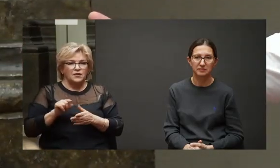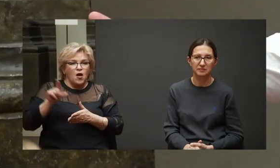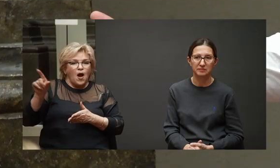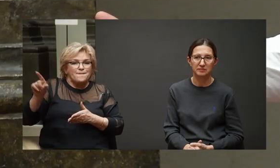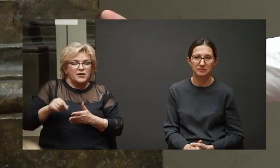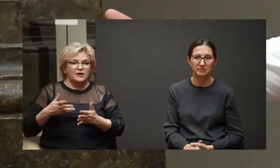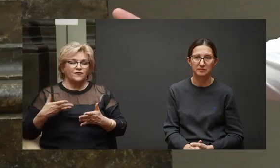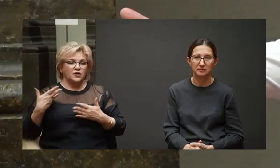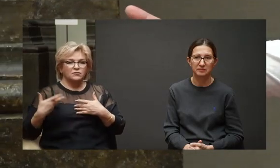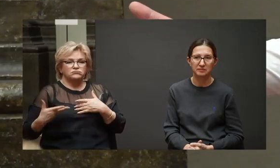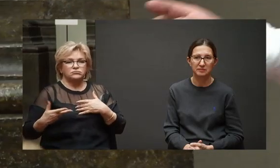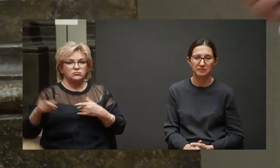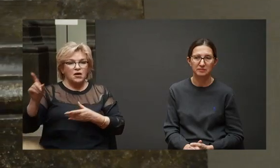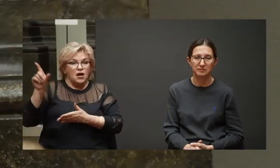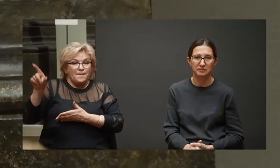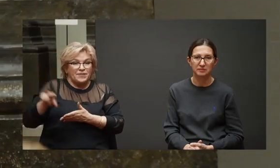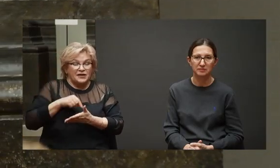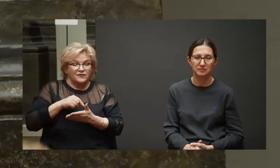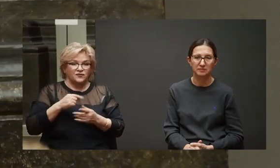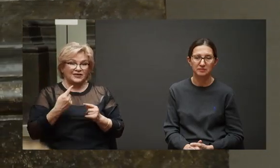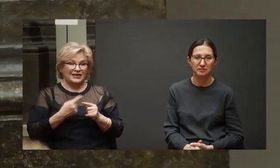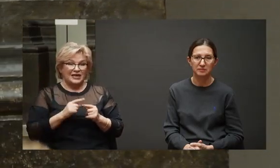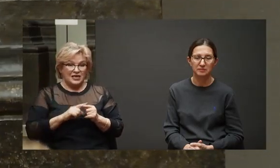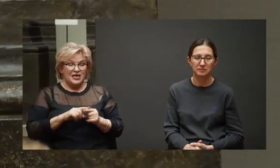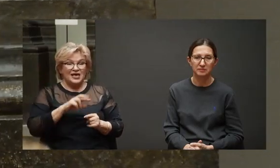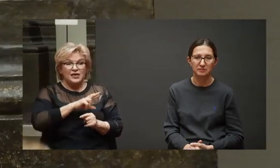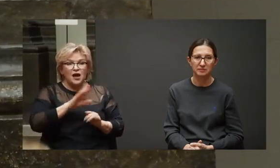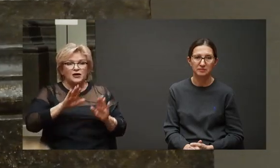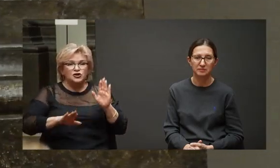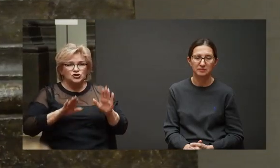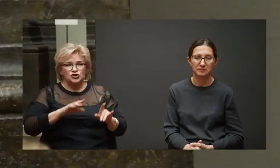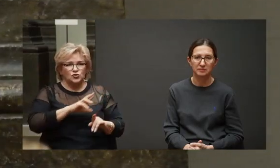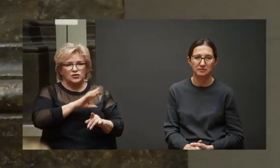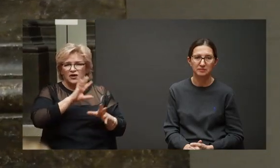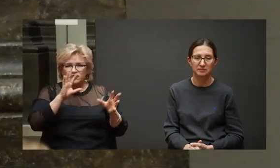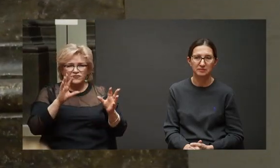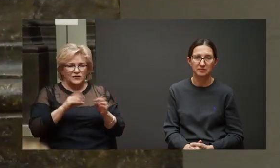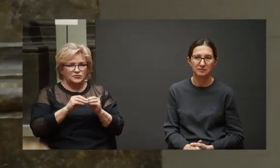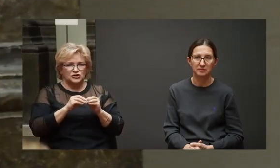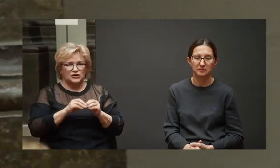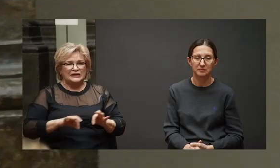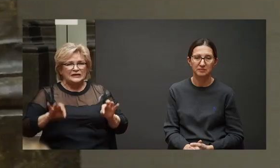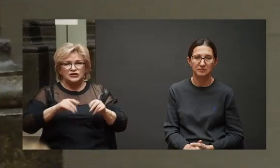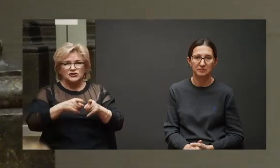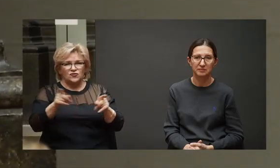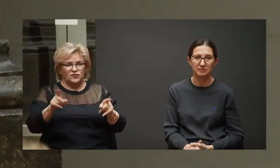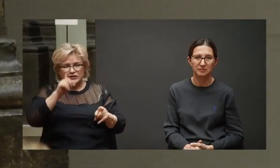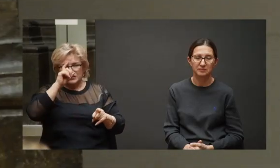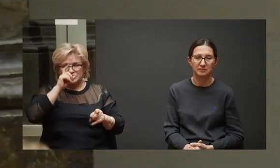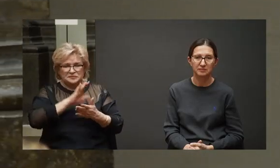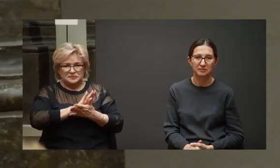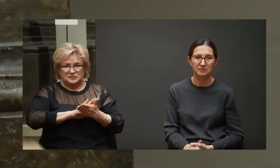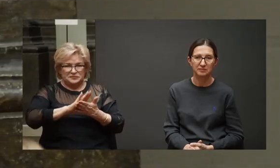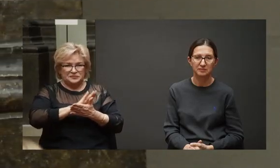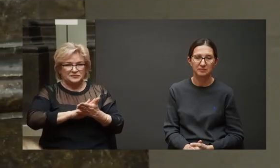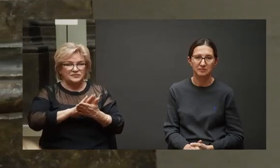копирования. И, собственно, я режиссер, я вообще как бы ничего в этом всем не понимаю.